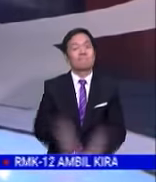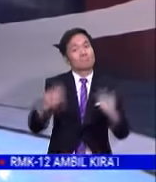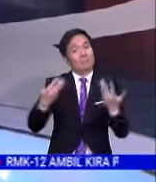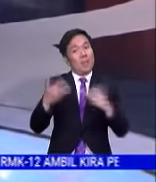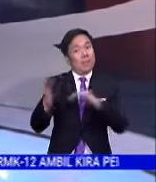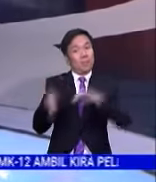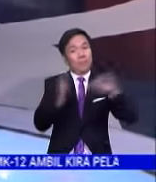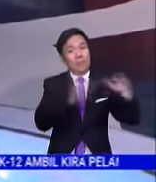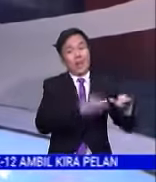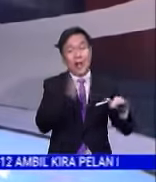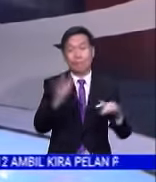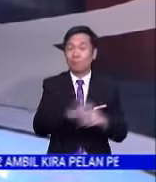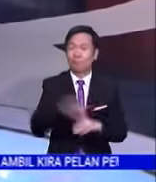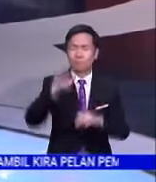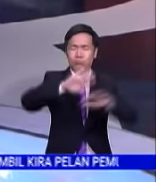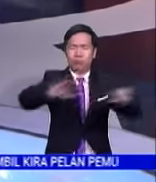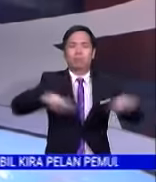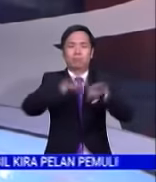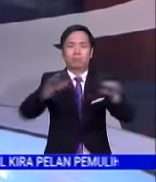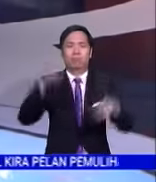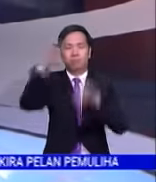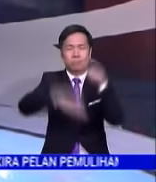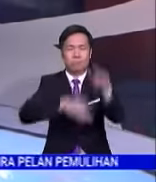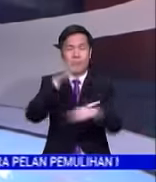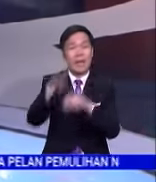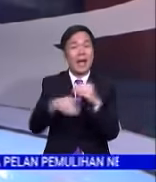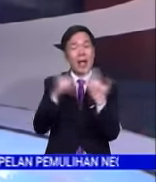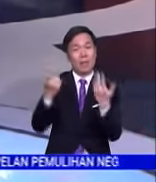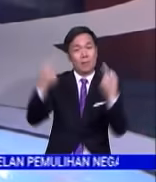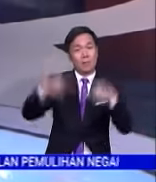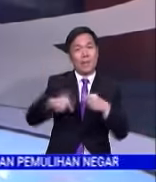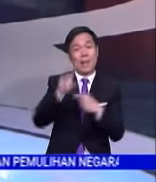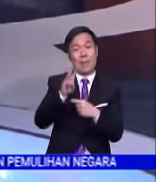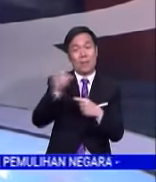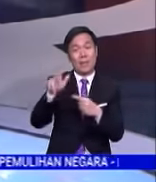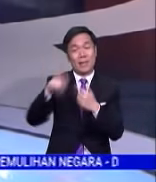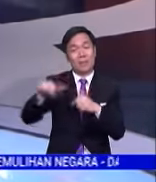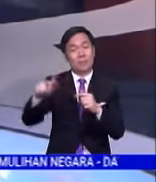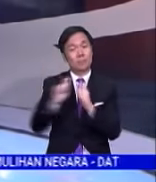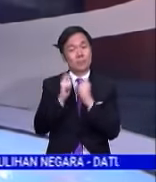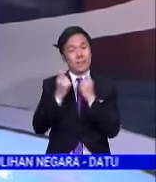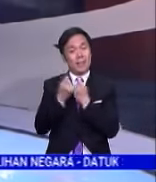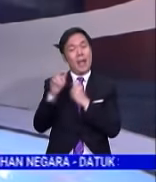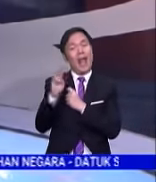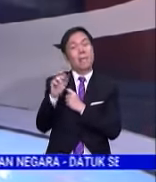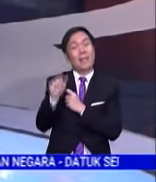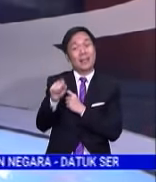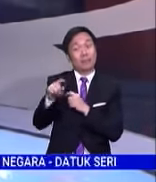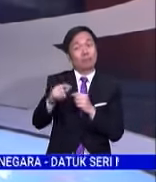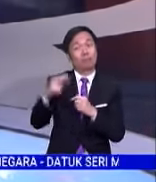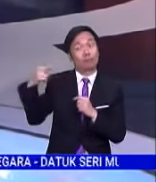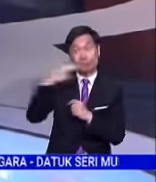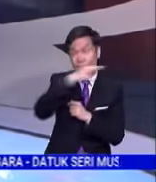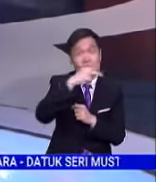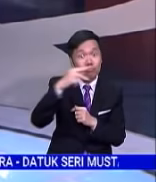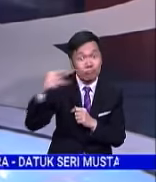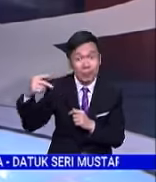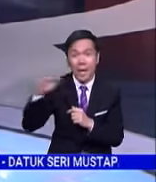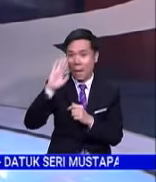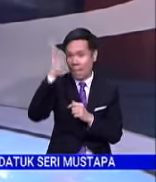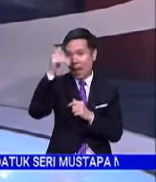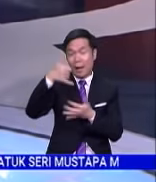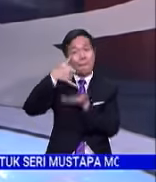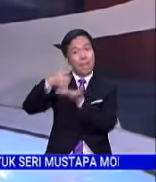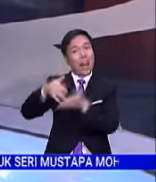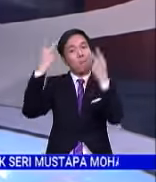Setelah berjaya menganjurkan kejohanan renang terbuka Malaysia ke-63 minggu lepas, Persekutuan Renang Malaysia MS berharap dapat mengadakan Piala